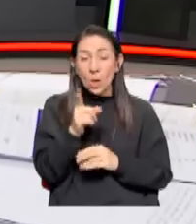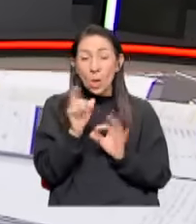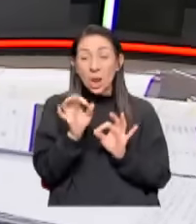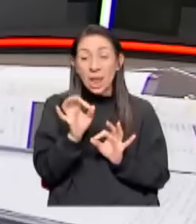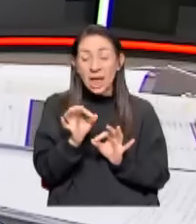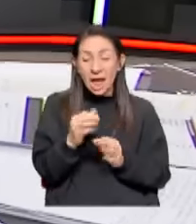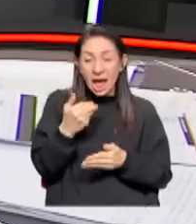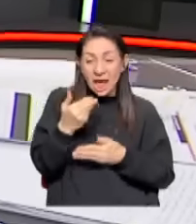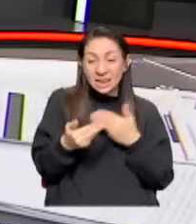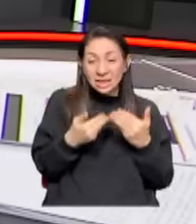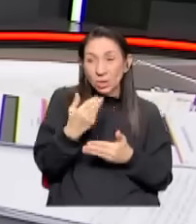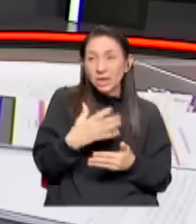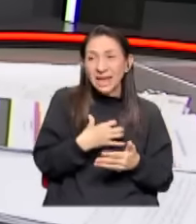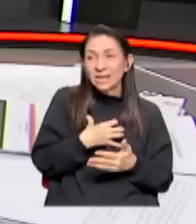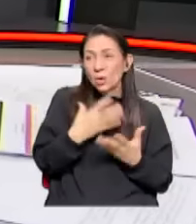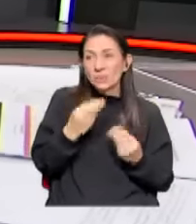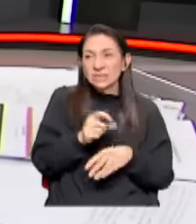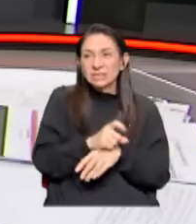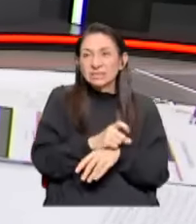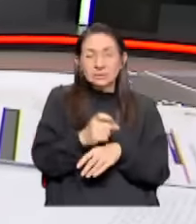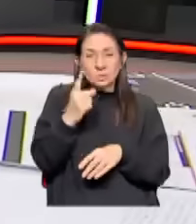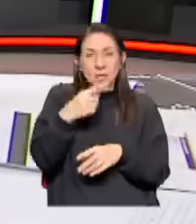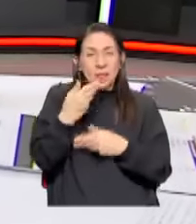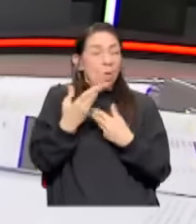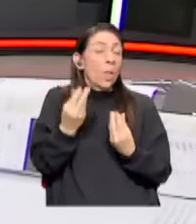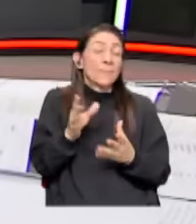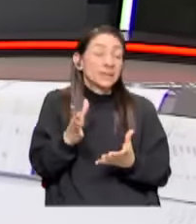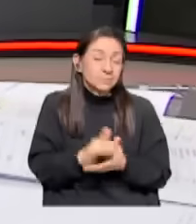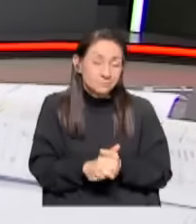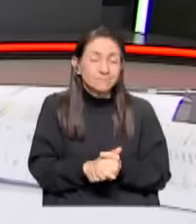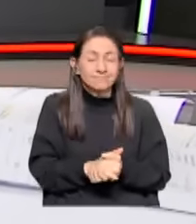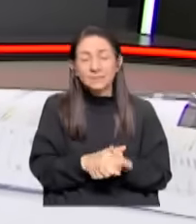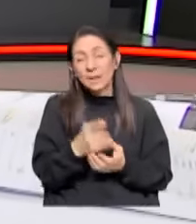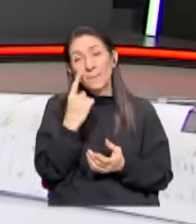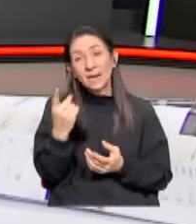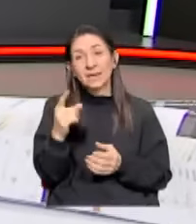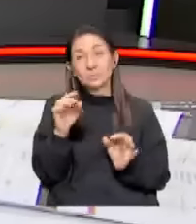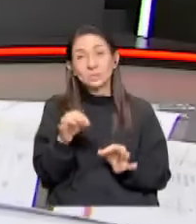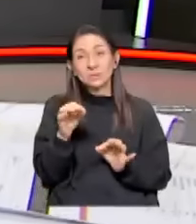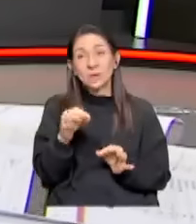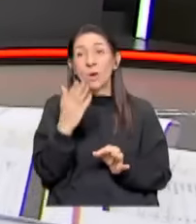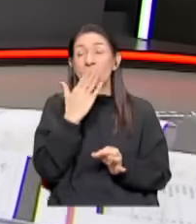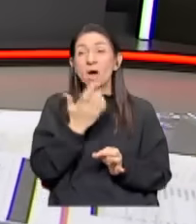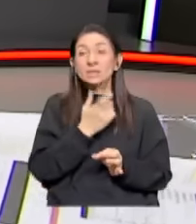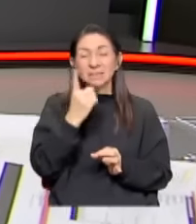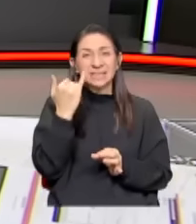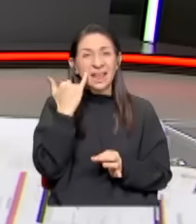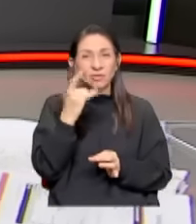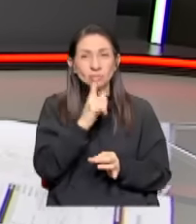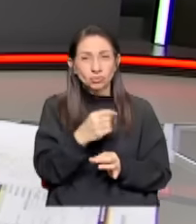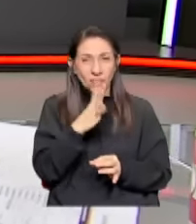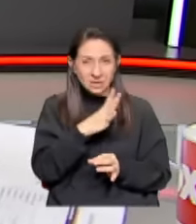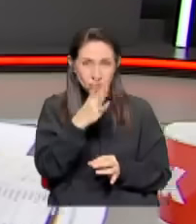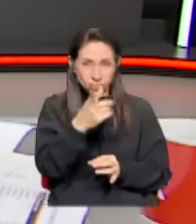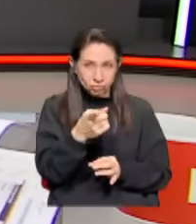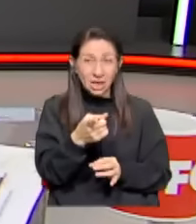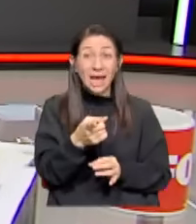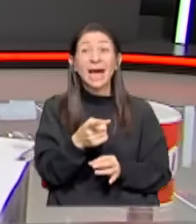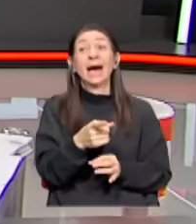şekilde ifade ediyor olabilirler kızgınlıklarını. Bakalım şimdi öğrenciye bir telefon sözü vardı